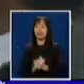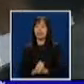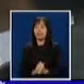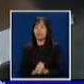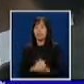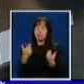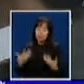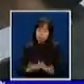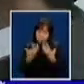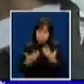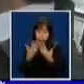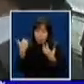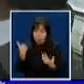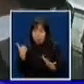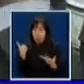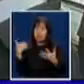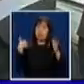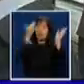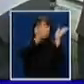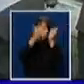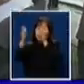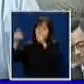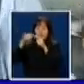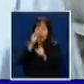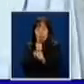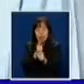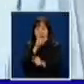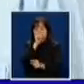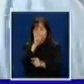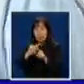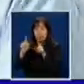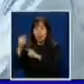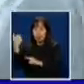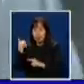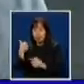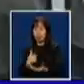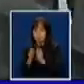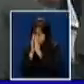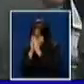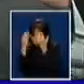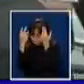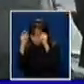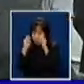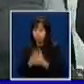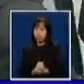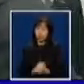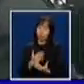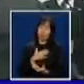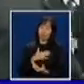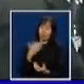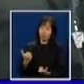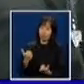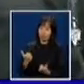นามหญ้าแม่ทางเดินแล้วก็นี่ลงอะไรไม่ทราบไปถามท่านนายกนะครับ สวัสดีครับท่านนายกครับ สวัสดีครับ โอ้โหวันนี้ม